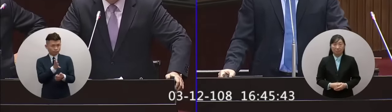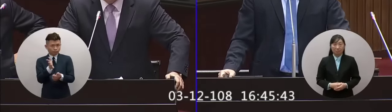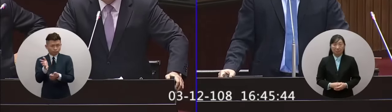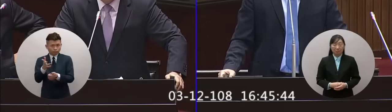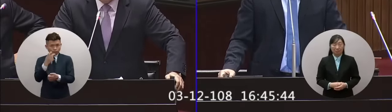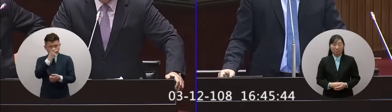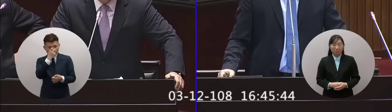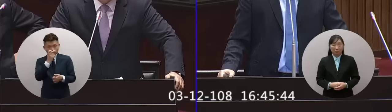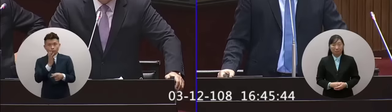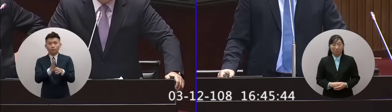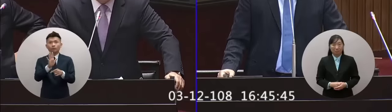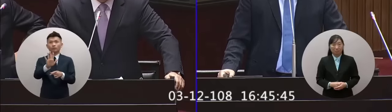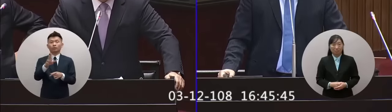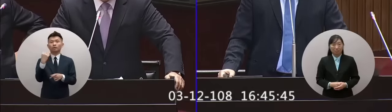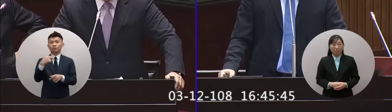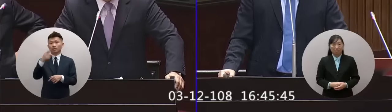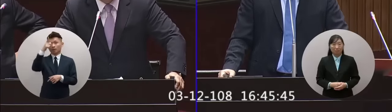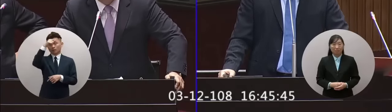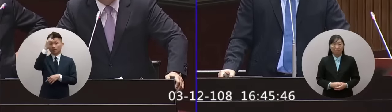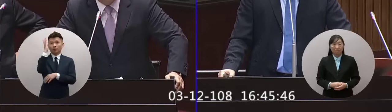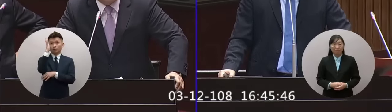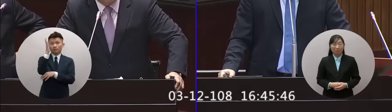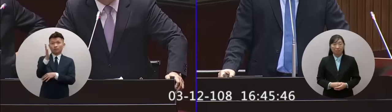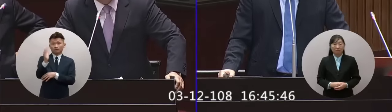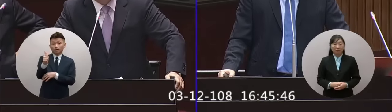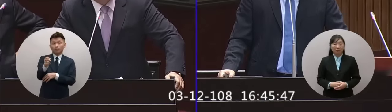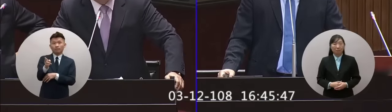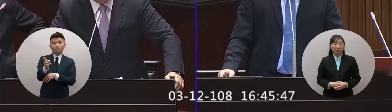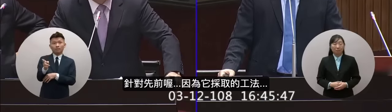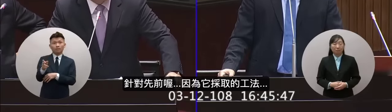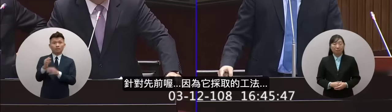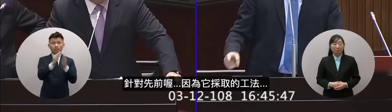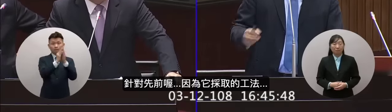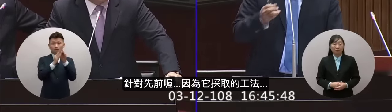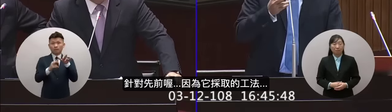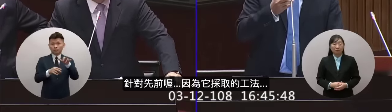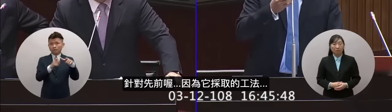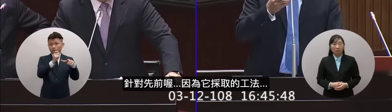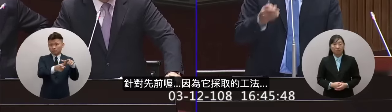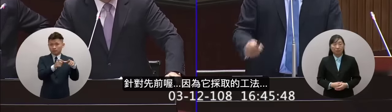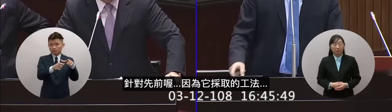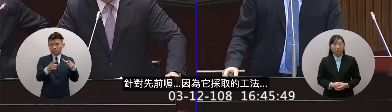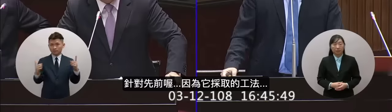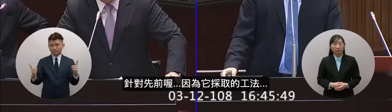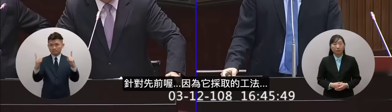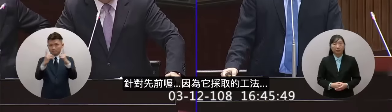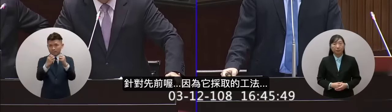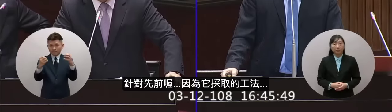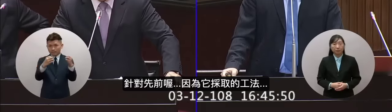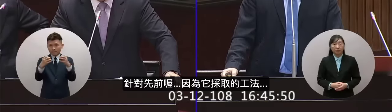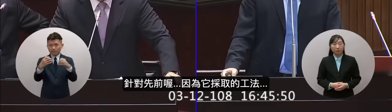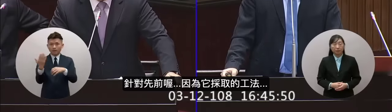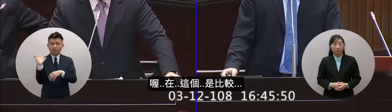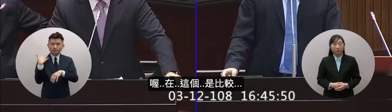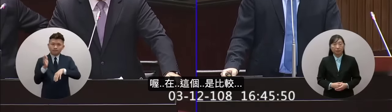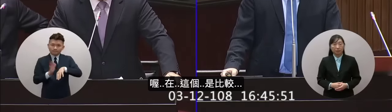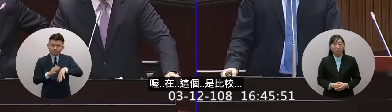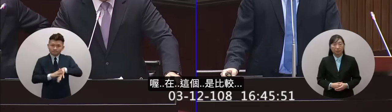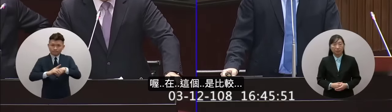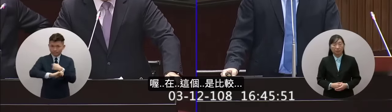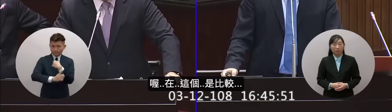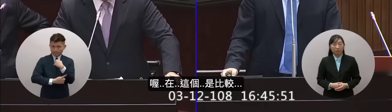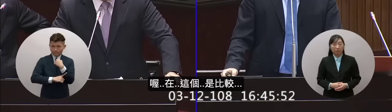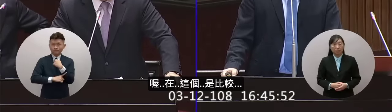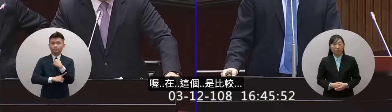们黄正士啊，昨天也跟陶机公司针对先前哈，因为他采取的工法